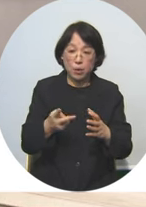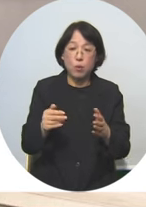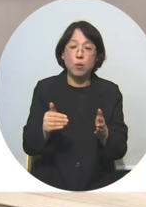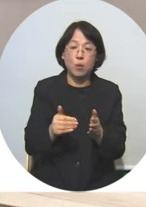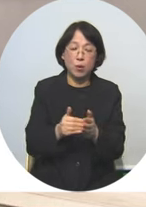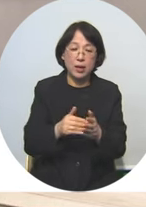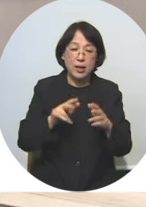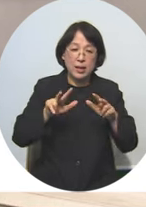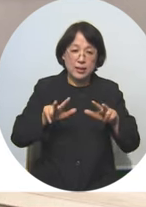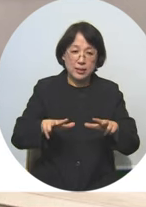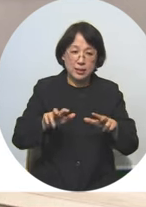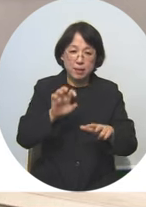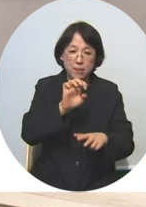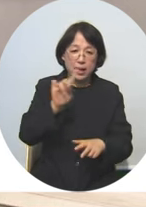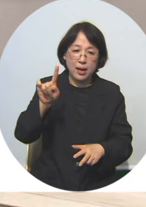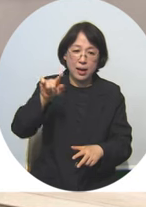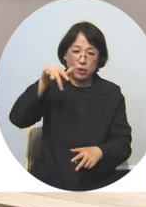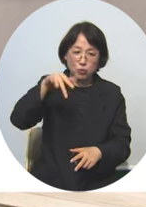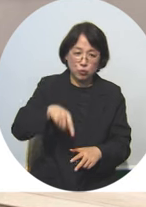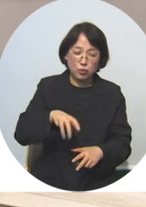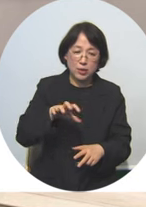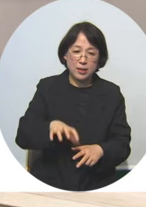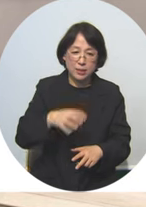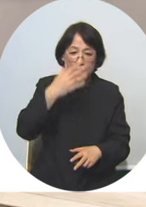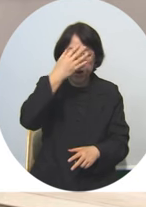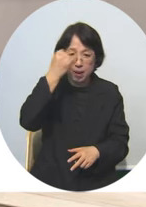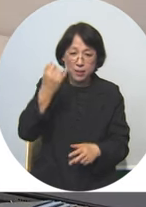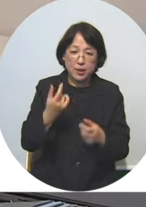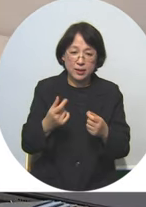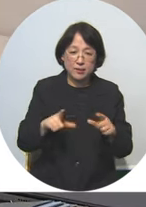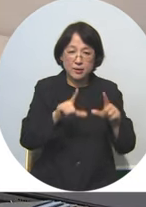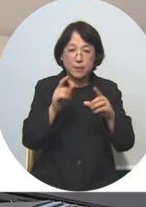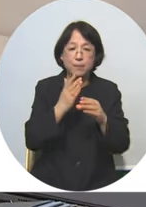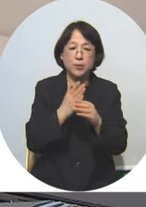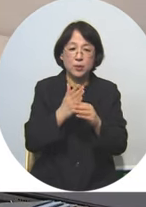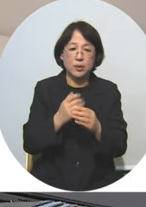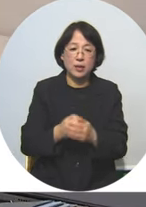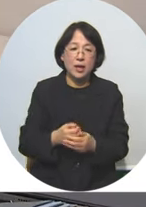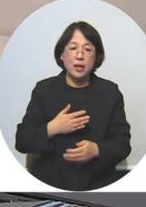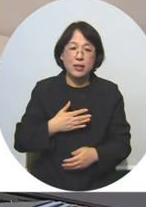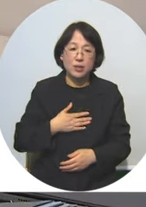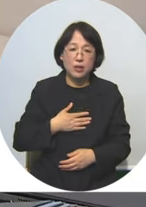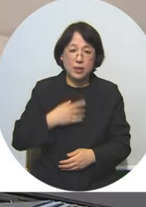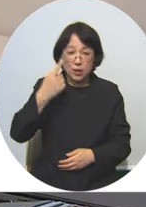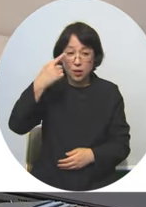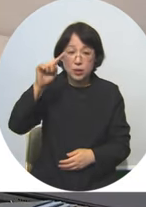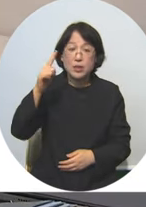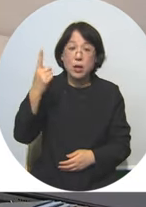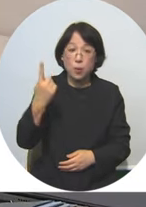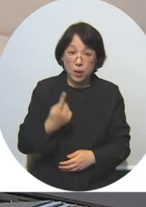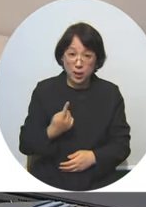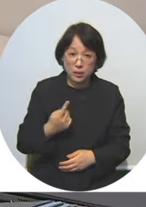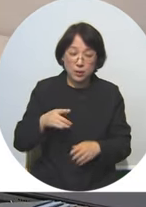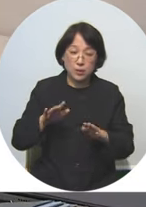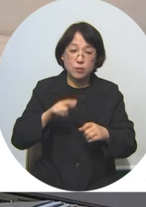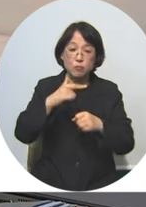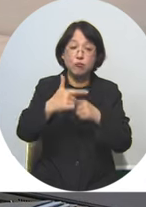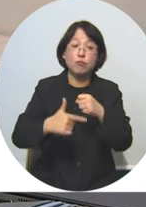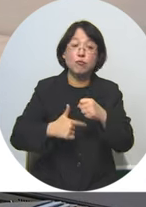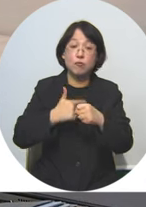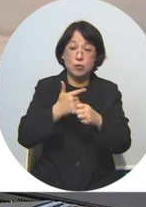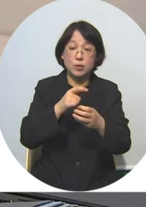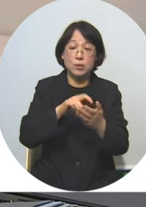파주에서 할머니랑 아파트에서 같이 살고 있습니다. 러시아에서 와서 이제 6년